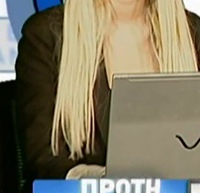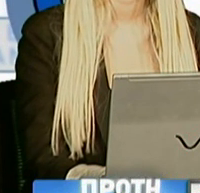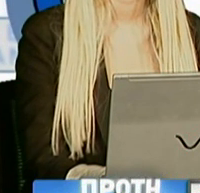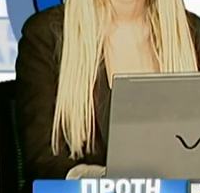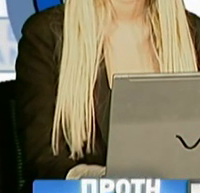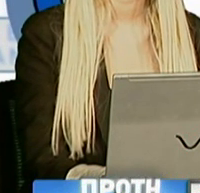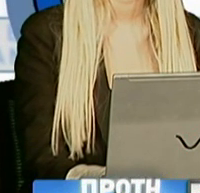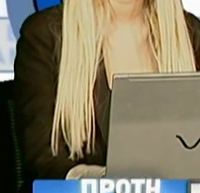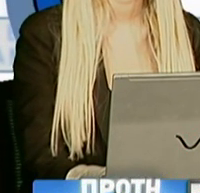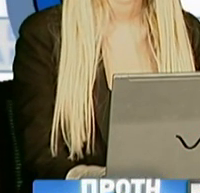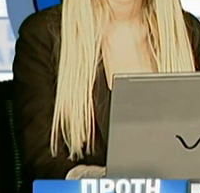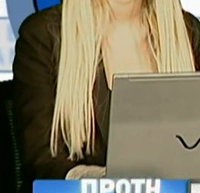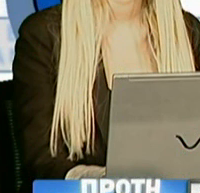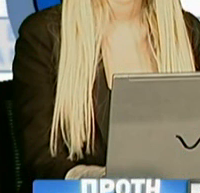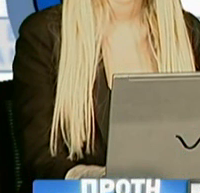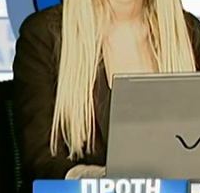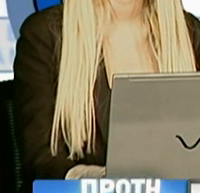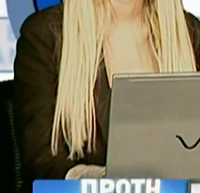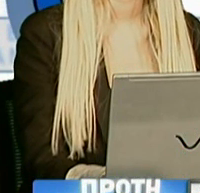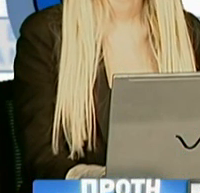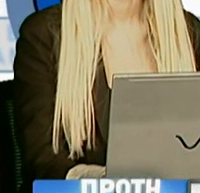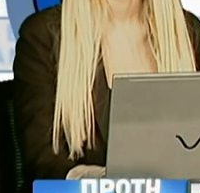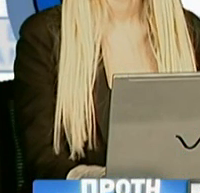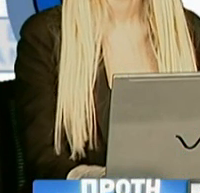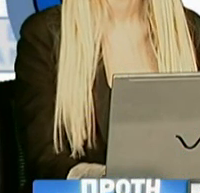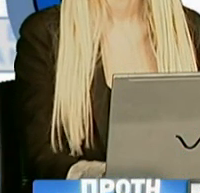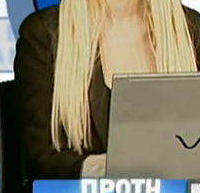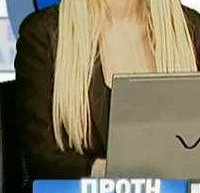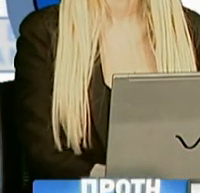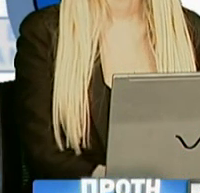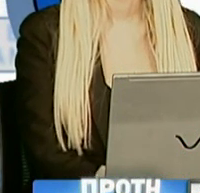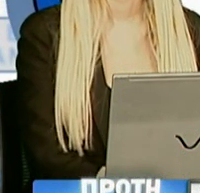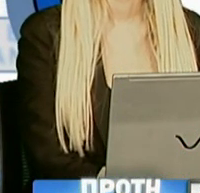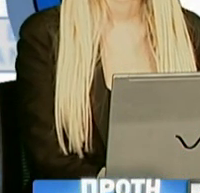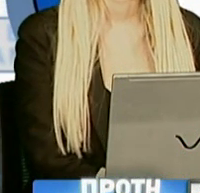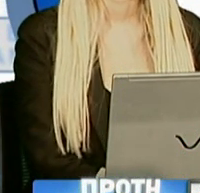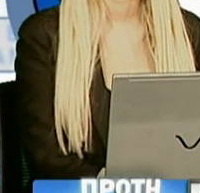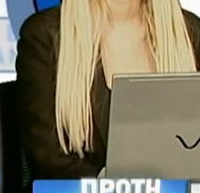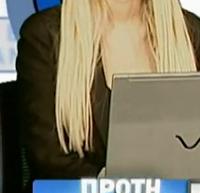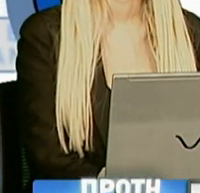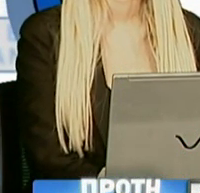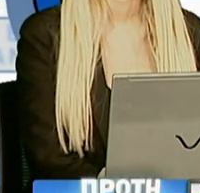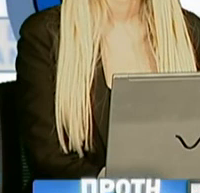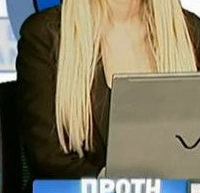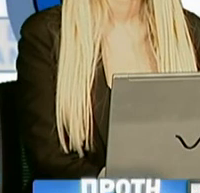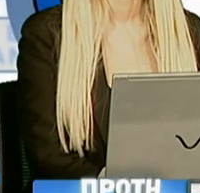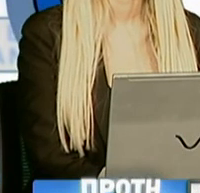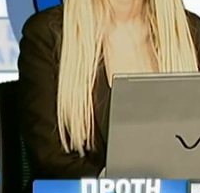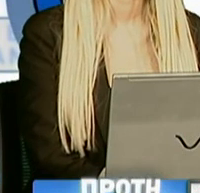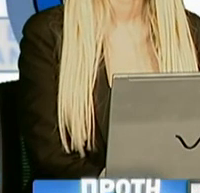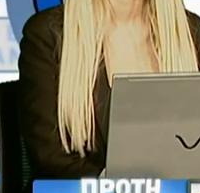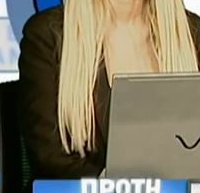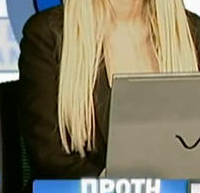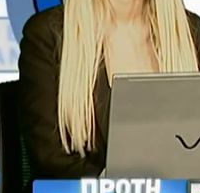Μετά την ψηφοφορία γνωστοποιήθηκε το περιεχόμενο επιστολής του κ. Σπηλιωτόπουλου, στην οποία ανέφερε ότι απουσιάζει στη Σύνοδο του ΝΑΤΟ και πως